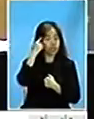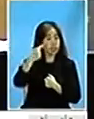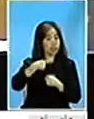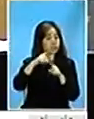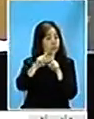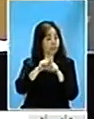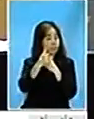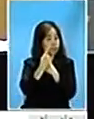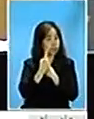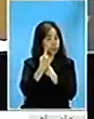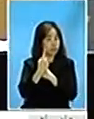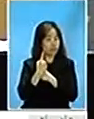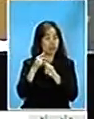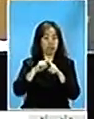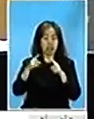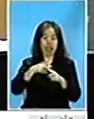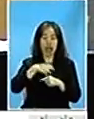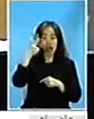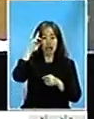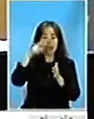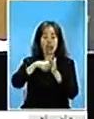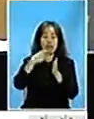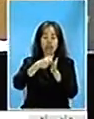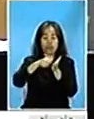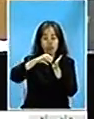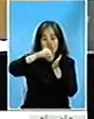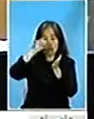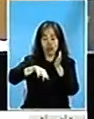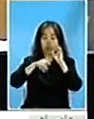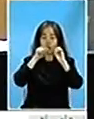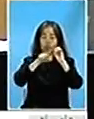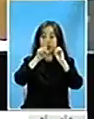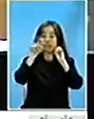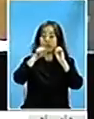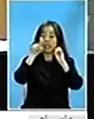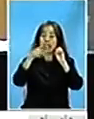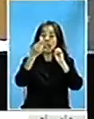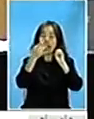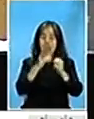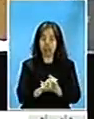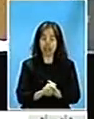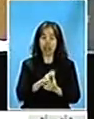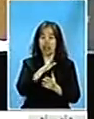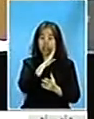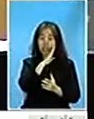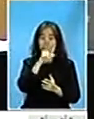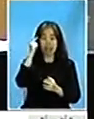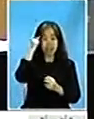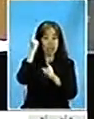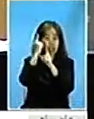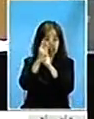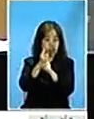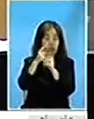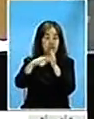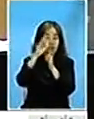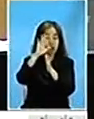านคือตัดเพราะอะไรแต่ถ้าท่านจะอภิปรายว่า เห็นด้วยกับที่เขาตั้งมาแล้วเนี่ยก็ถือว่